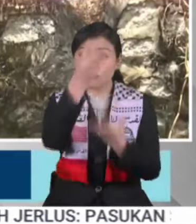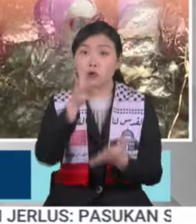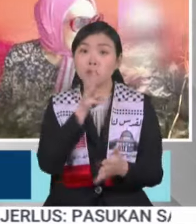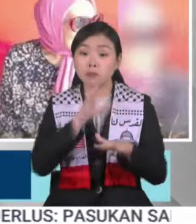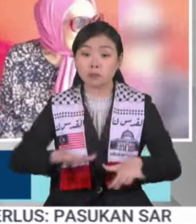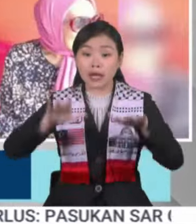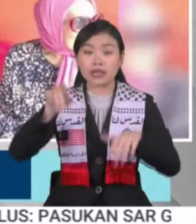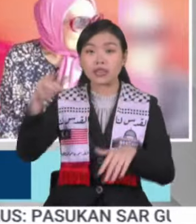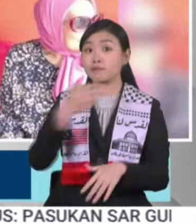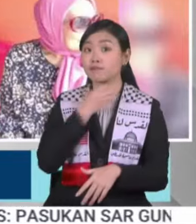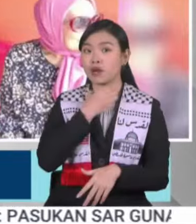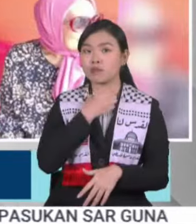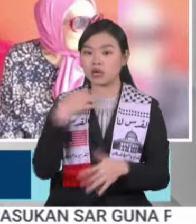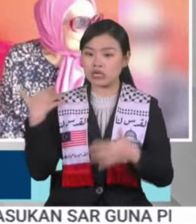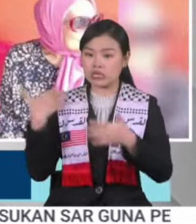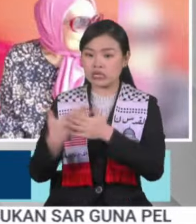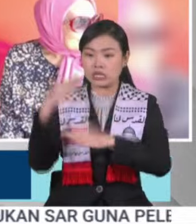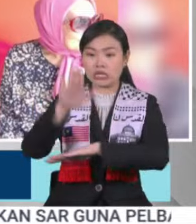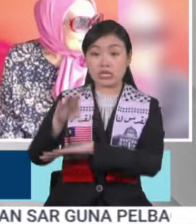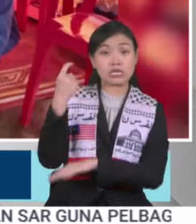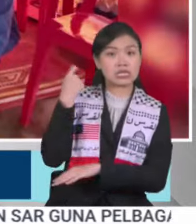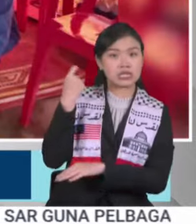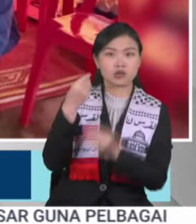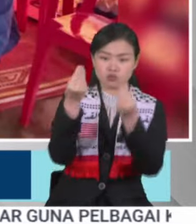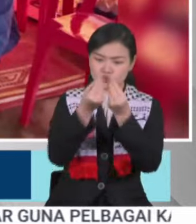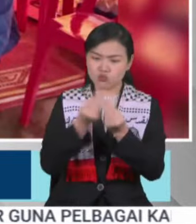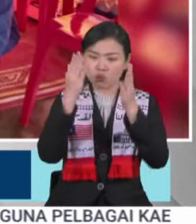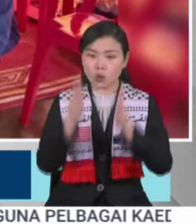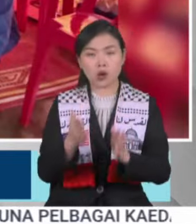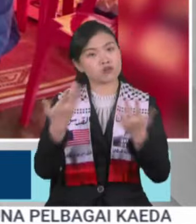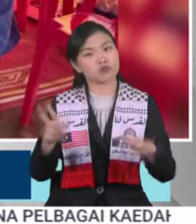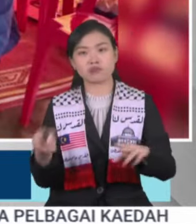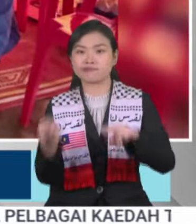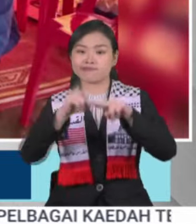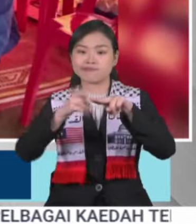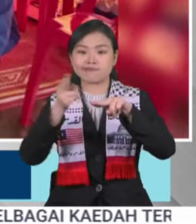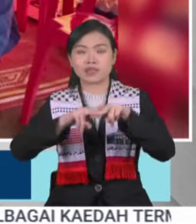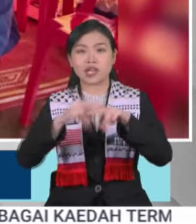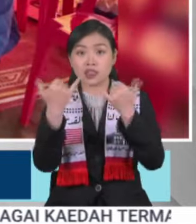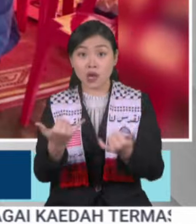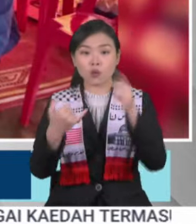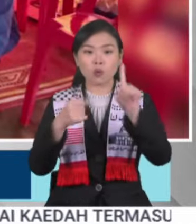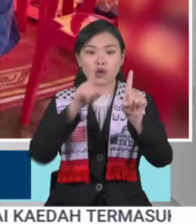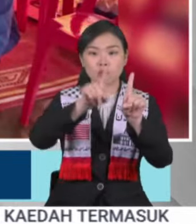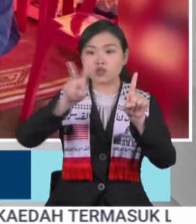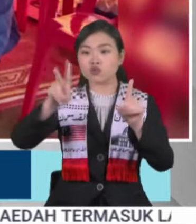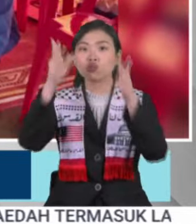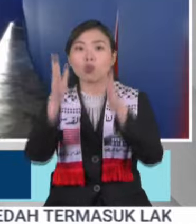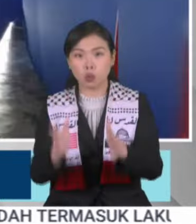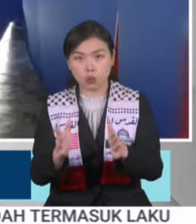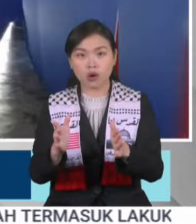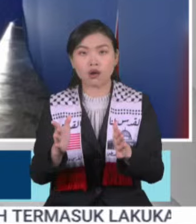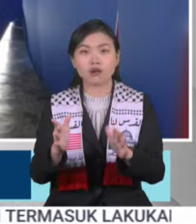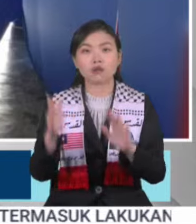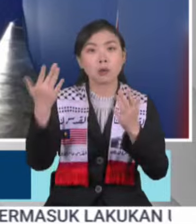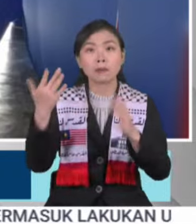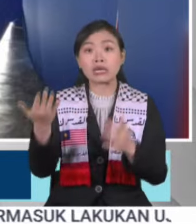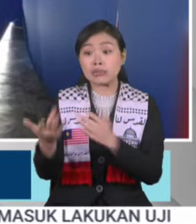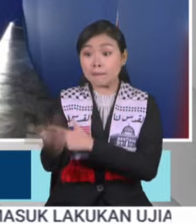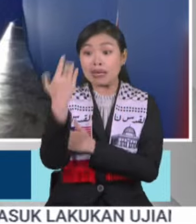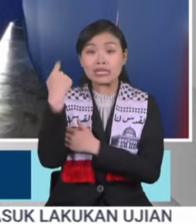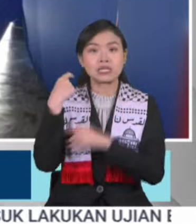Perkembangan banjir di Perak. Setakat petang tadi, jumlah penduduk terjejas meningkat kepada 112 orang berbanding 107 orang pada